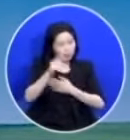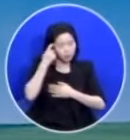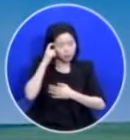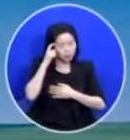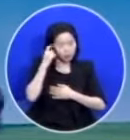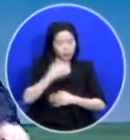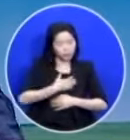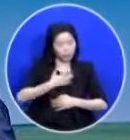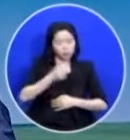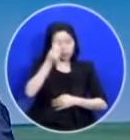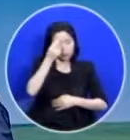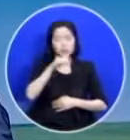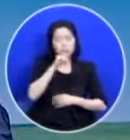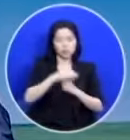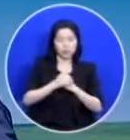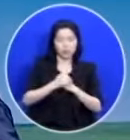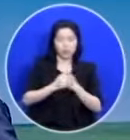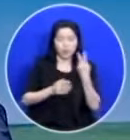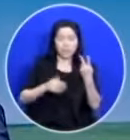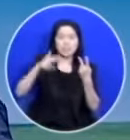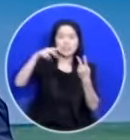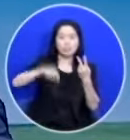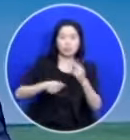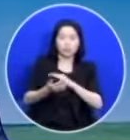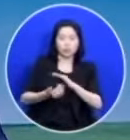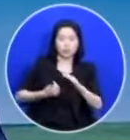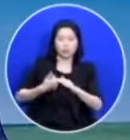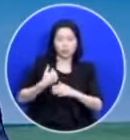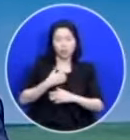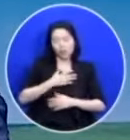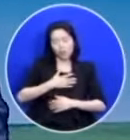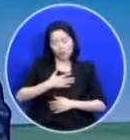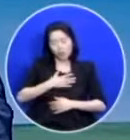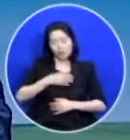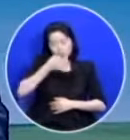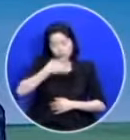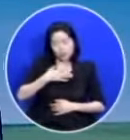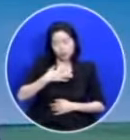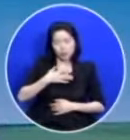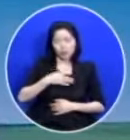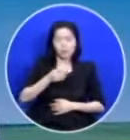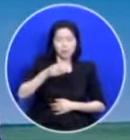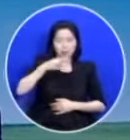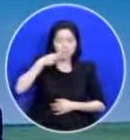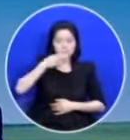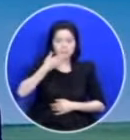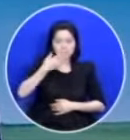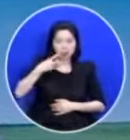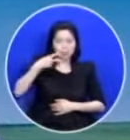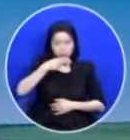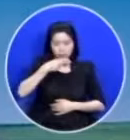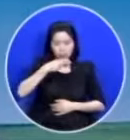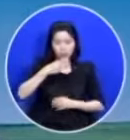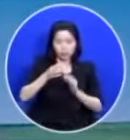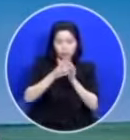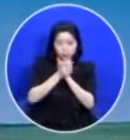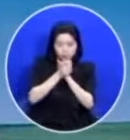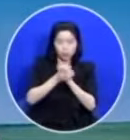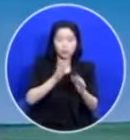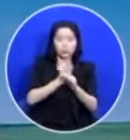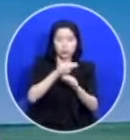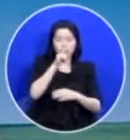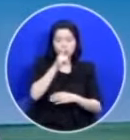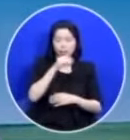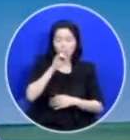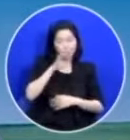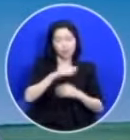2주 전에는 견딜 수가 없어서 금식 기도를 했습니다 마가 다락 방에서 기도하는데 기도도 잘 안 돼요 자꾸